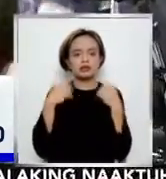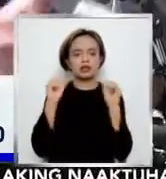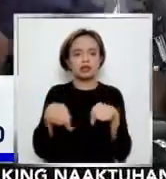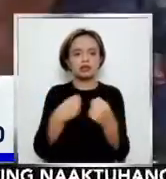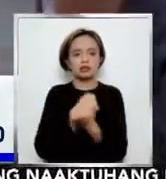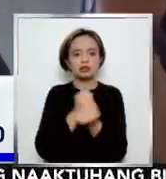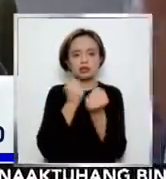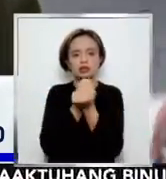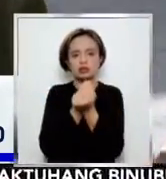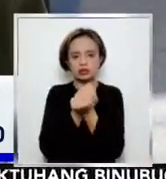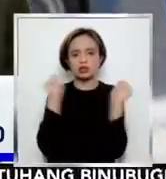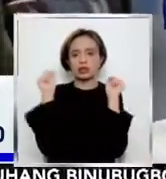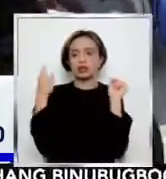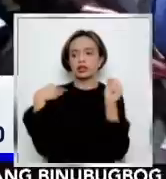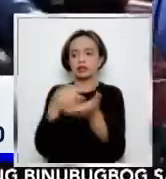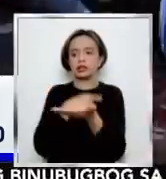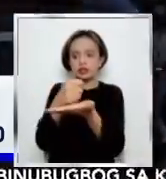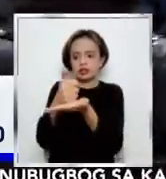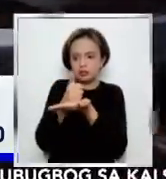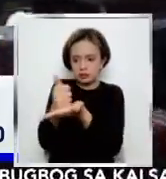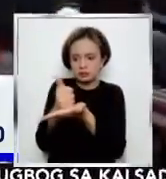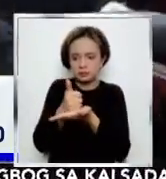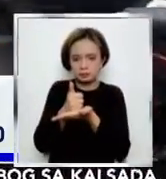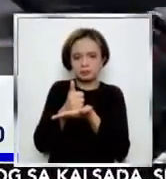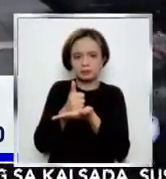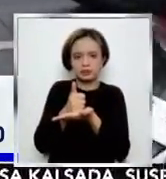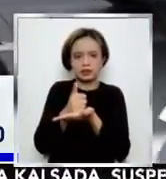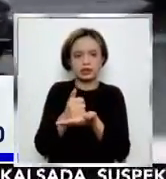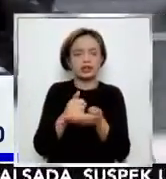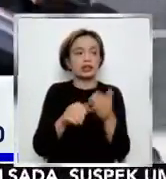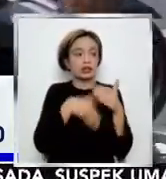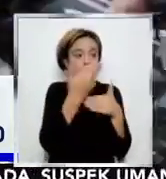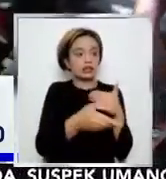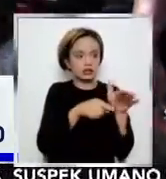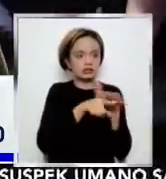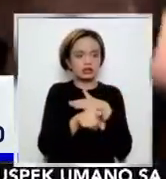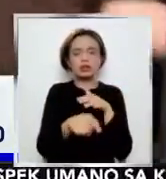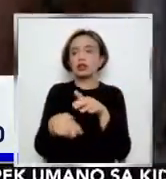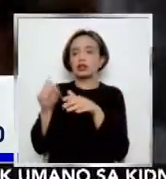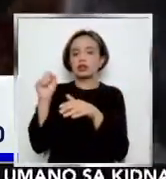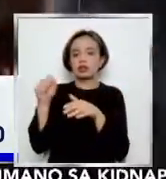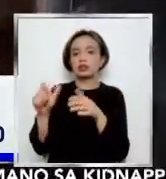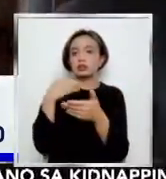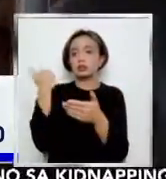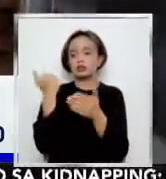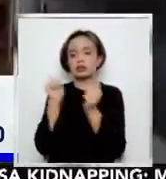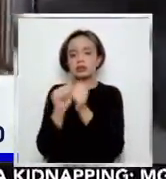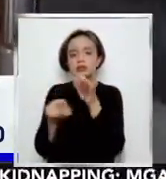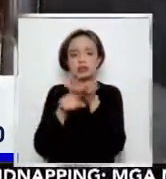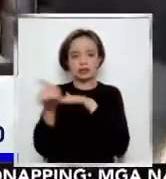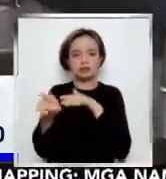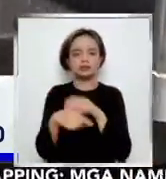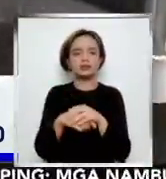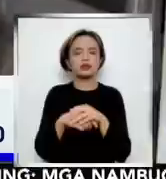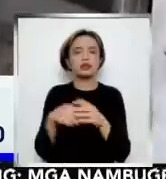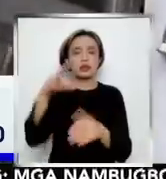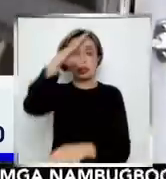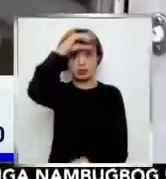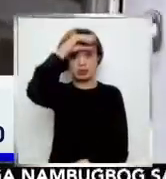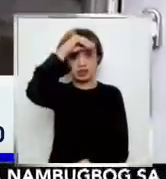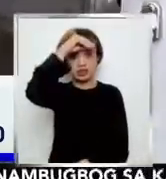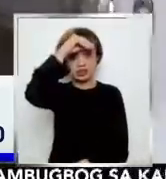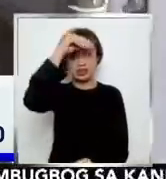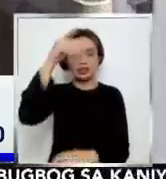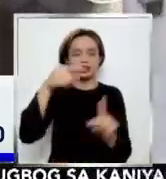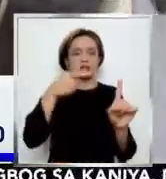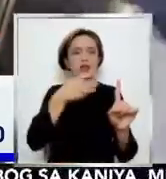yun, nagtulungan kami sa loob. Tapos nakatakas yung ano, ipang kasama. Dinala sa ospital ang lalaking sinasabing kabilang sa